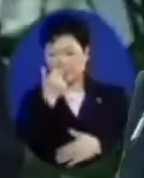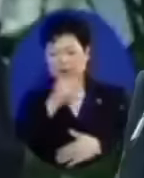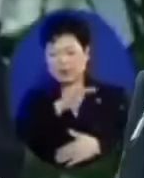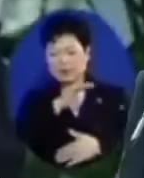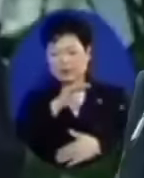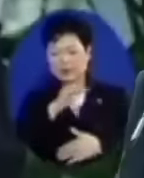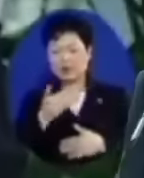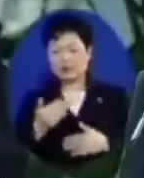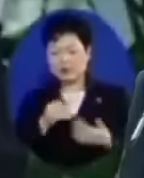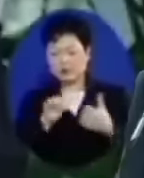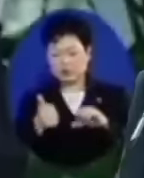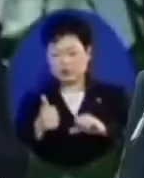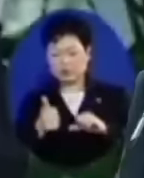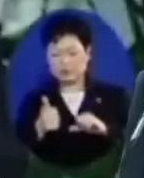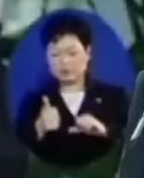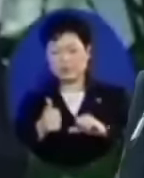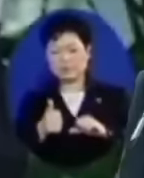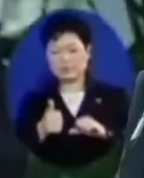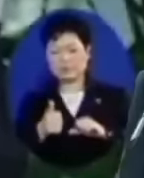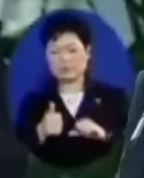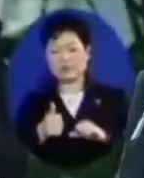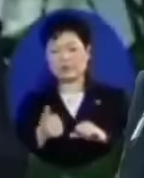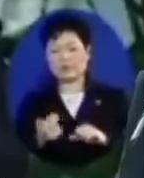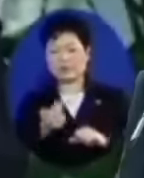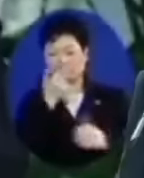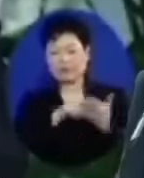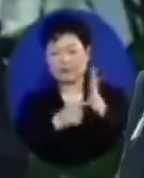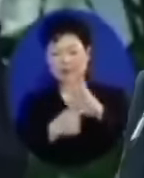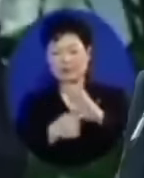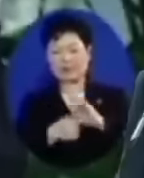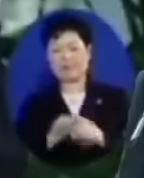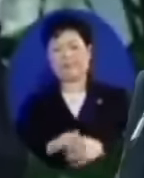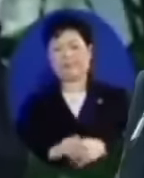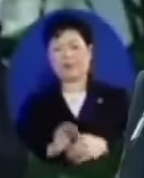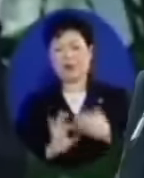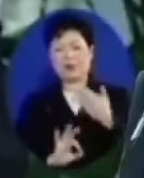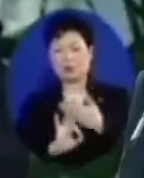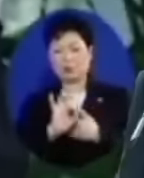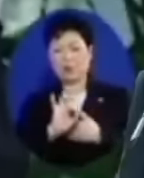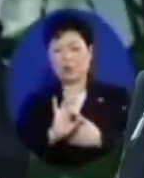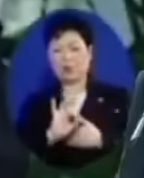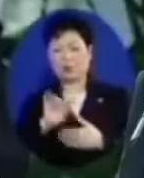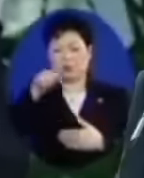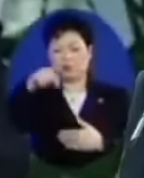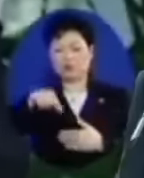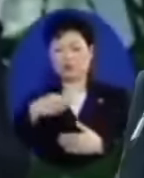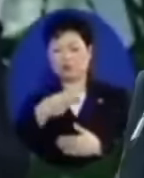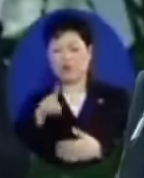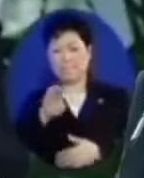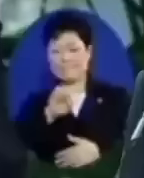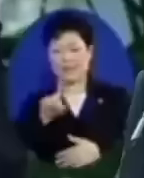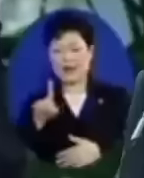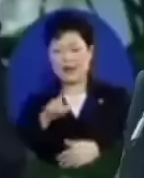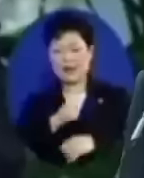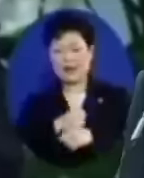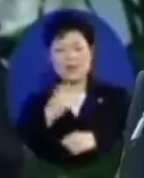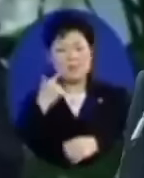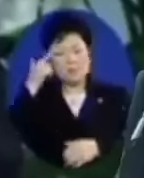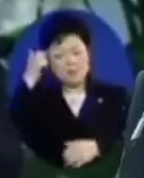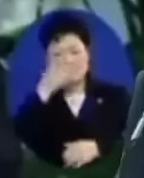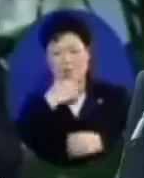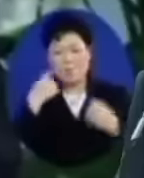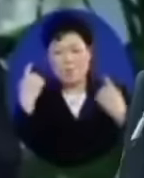언제나 부활의 생명이 나타나는 것입니다. 동굴아파가 아직 공산권에 있을 때 리처드 범브랜드 목사님이 복음을 전하다가